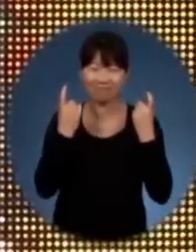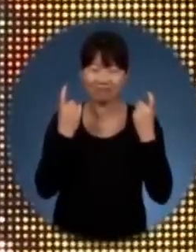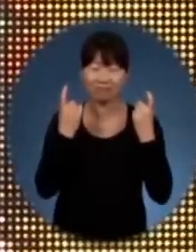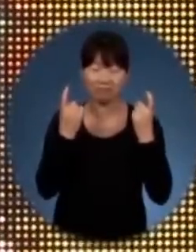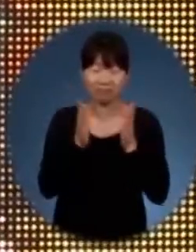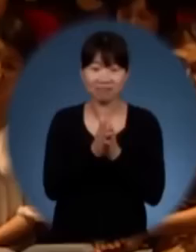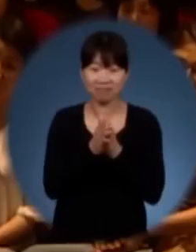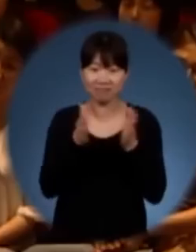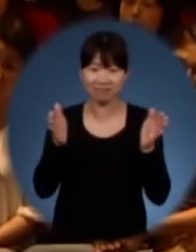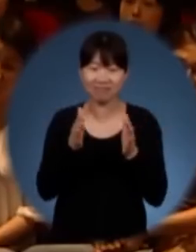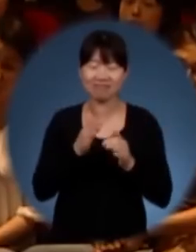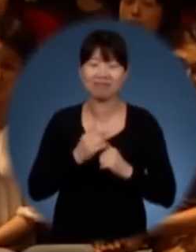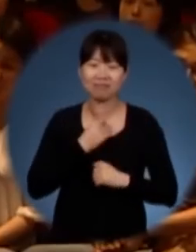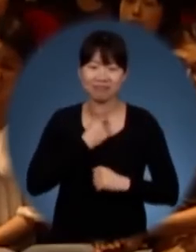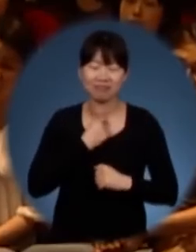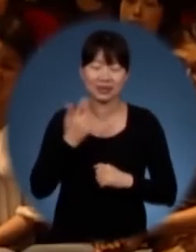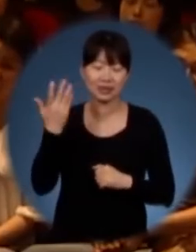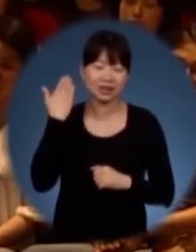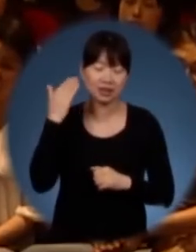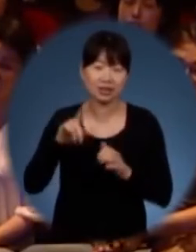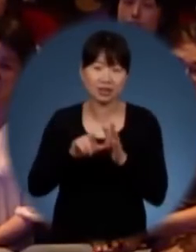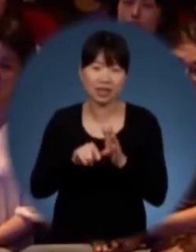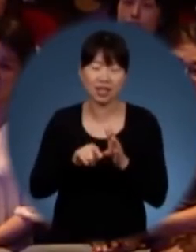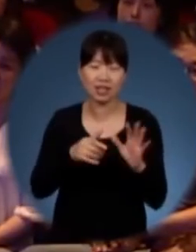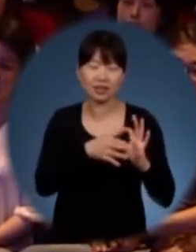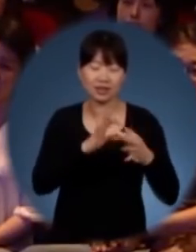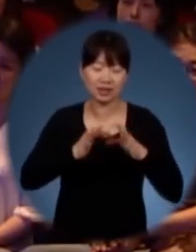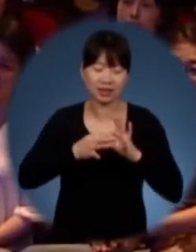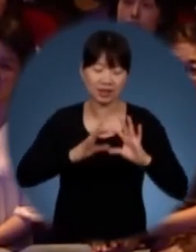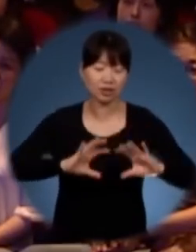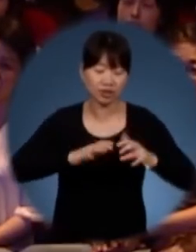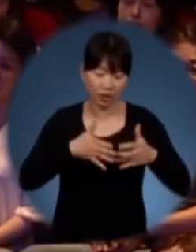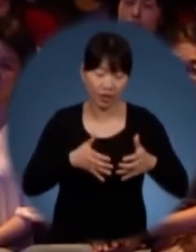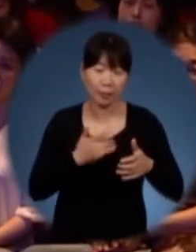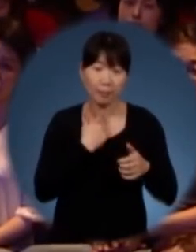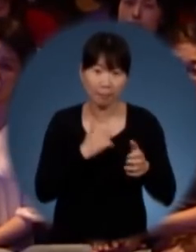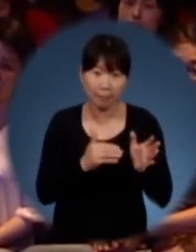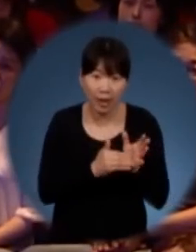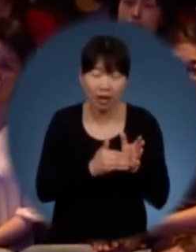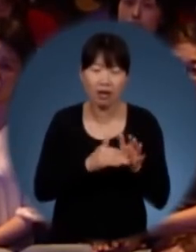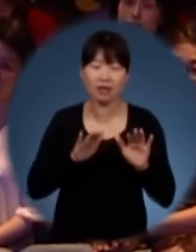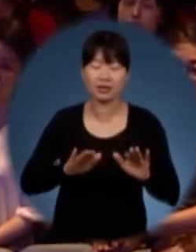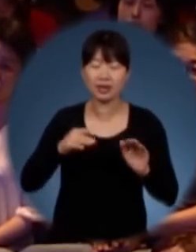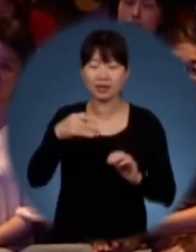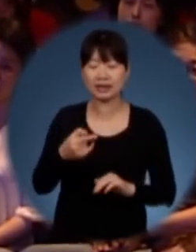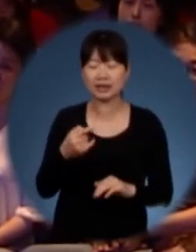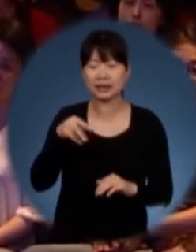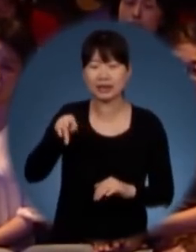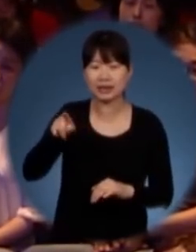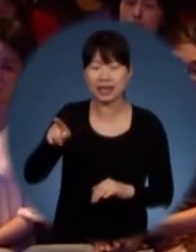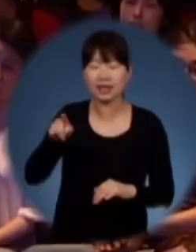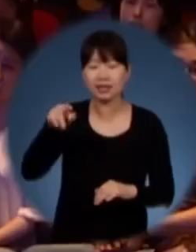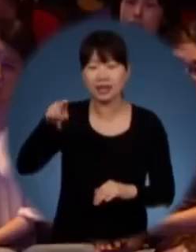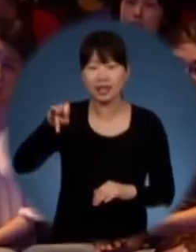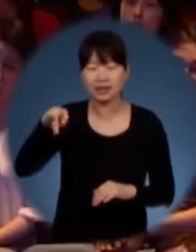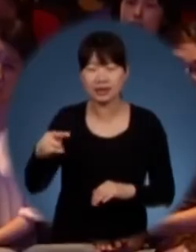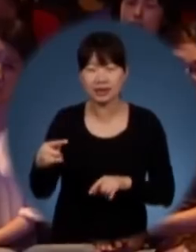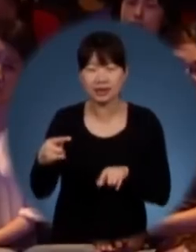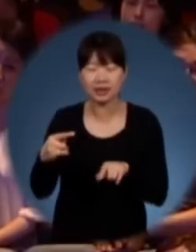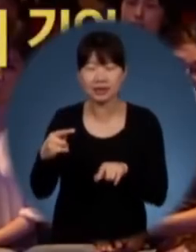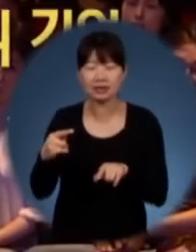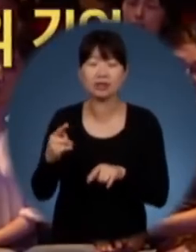보고자 합니다 지난 시간에 우리가 그리스 여행을 했는데요 이제 르네상스의 기억이